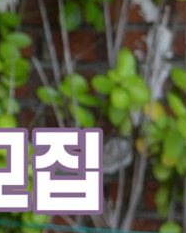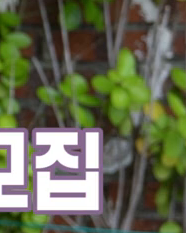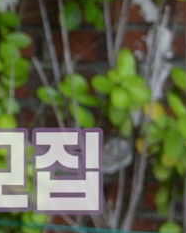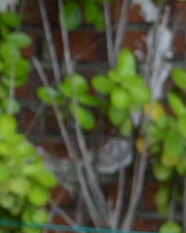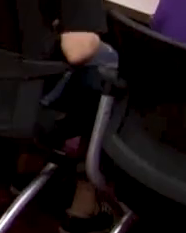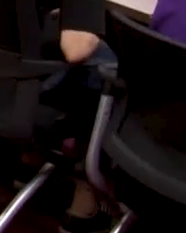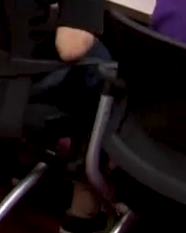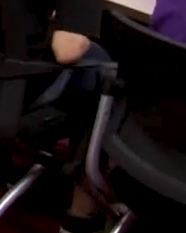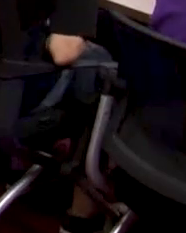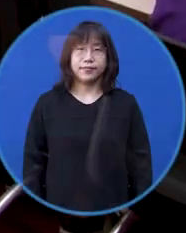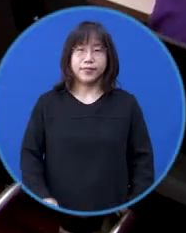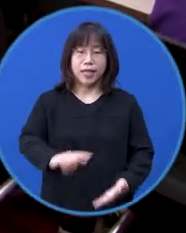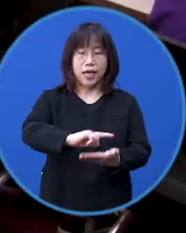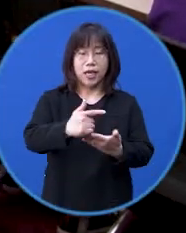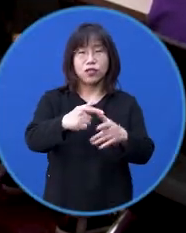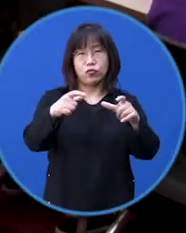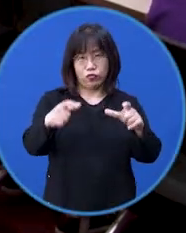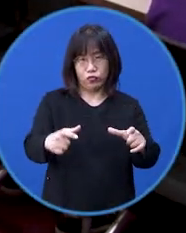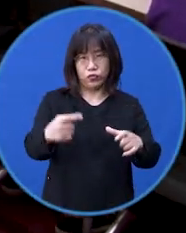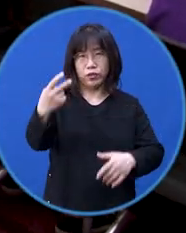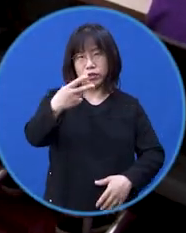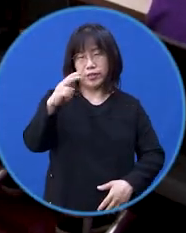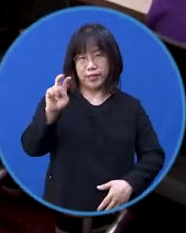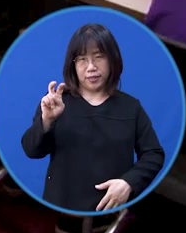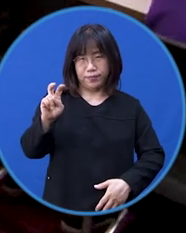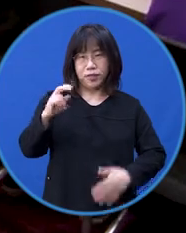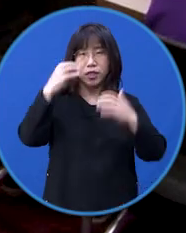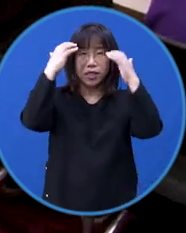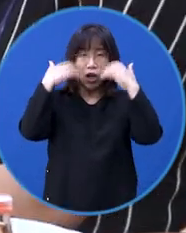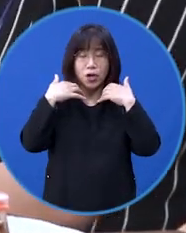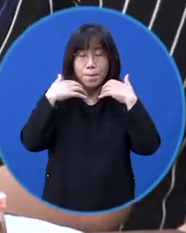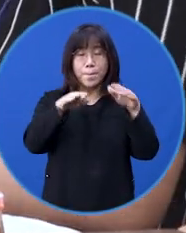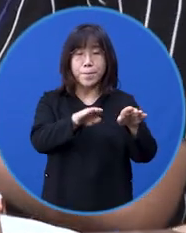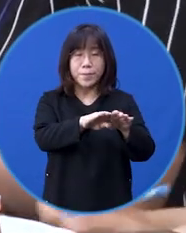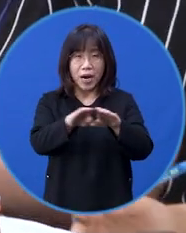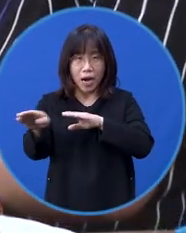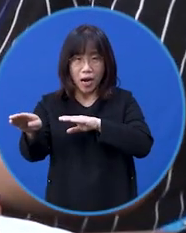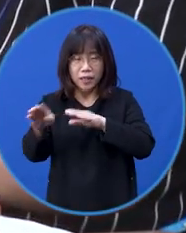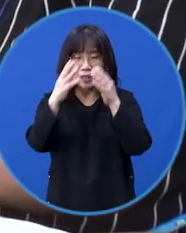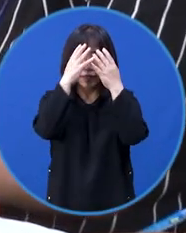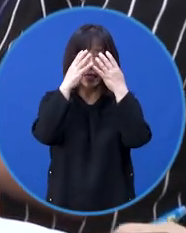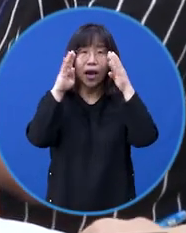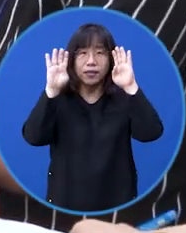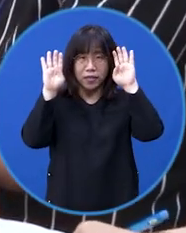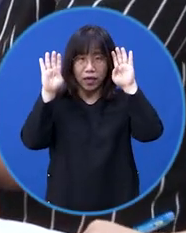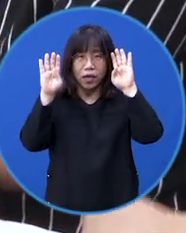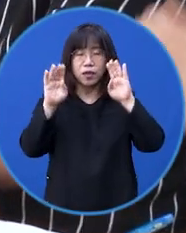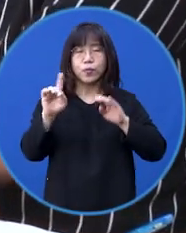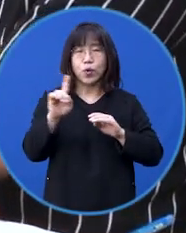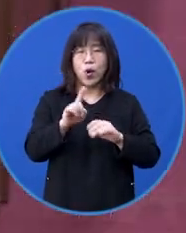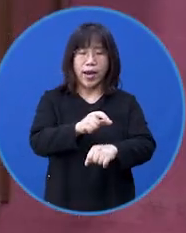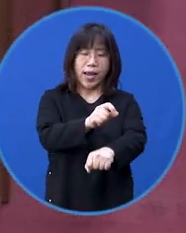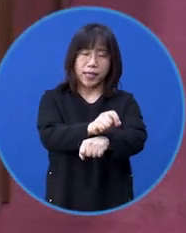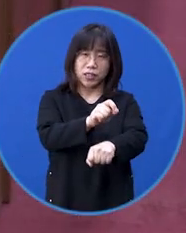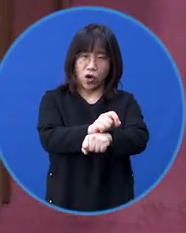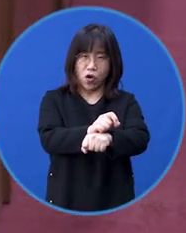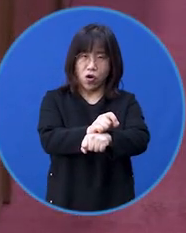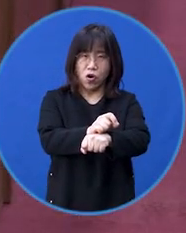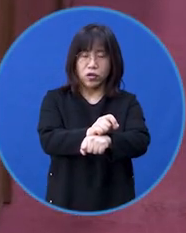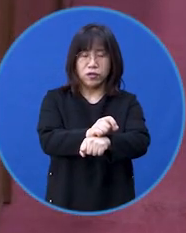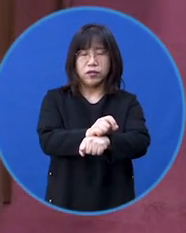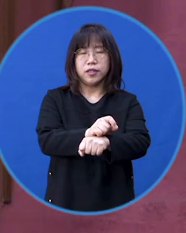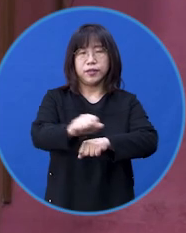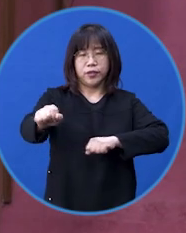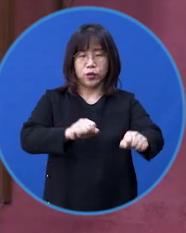모집합니다. 강서구가 2020년 여름방학 대학생 행정복지체험단을 모집합니다. 모집